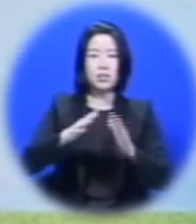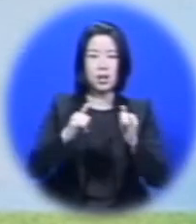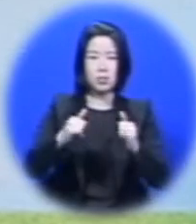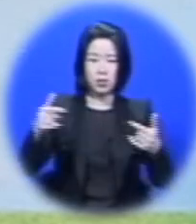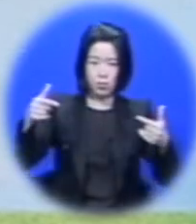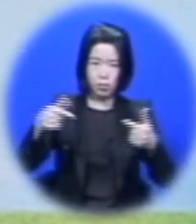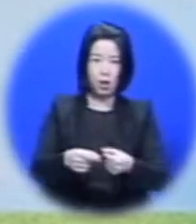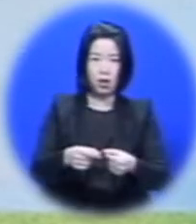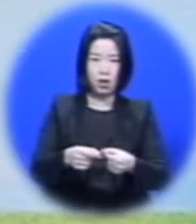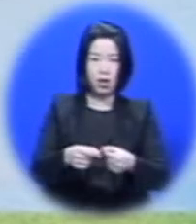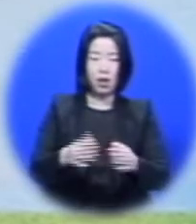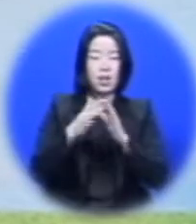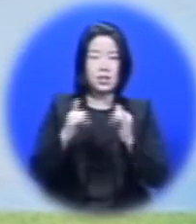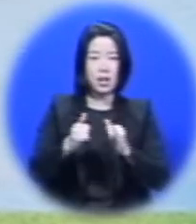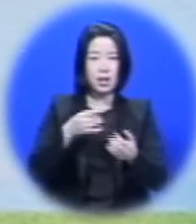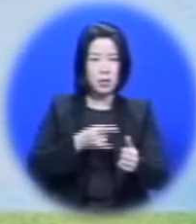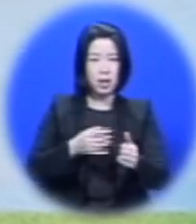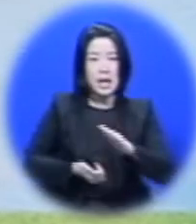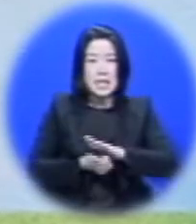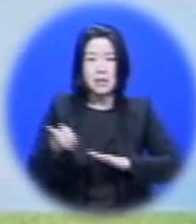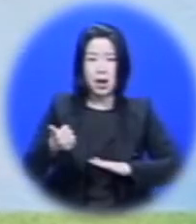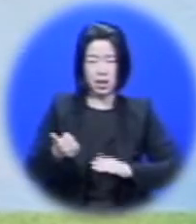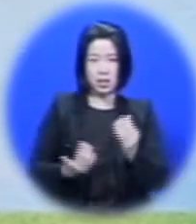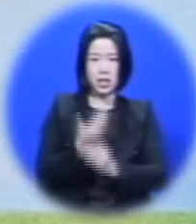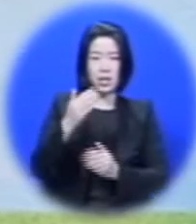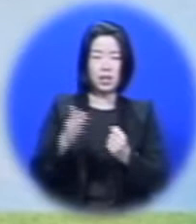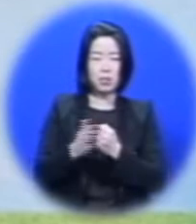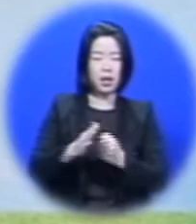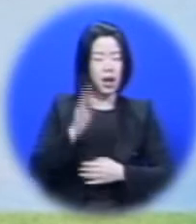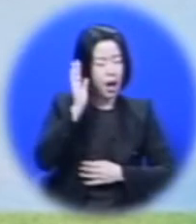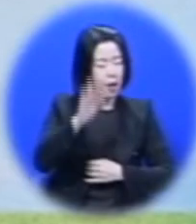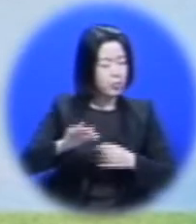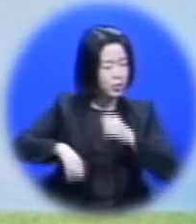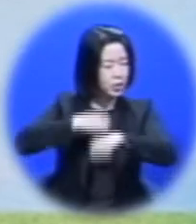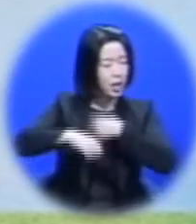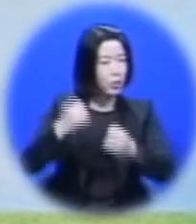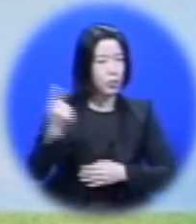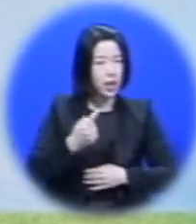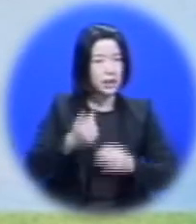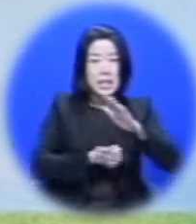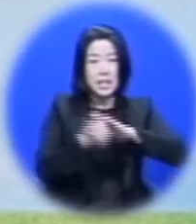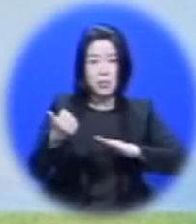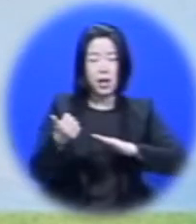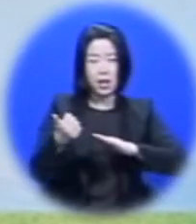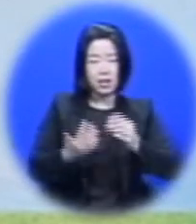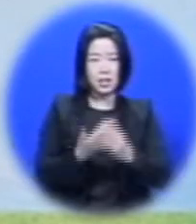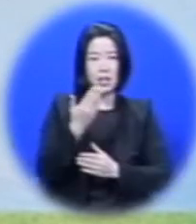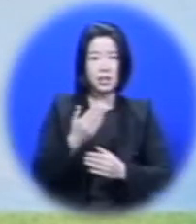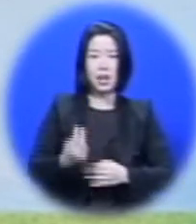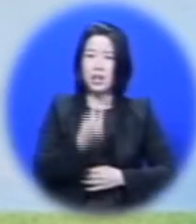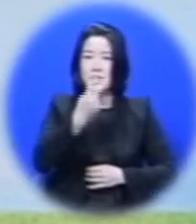겁니다. 사람들에게 희망이 생기니까, 이제 자유가 왔다는 희망이 생기니까 살 힘이 생긴